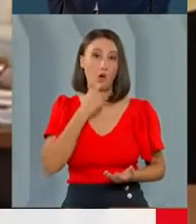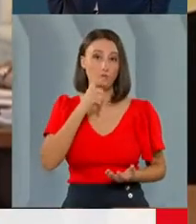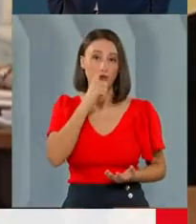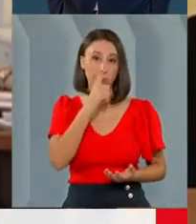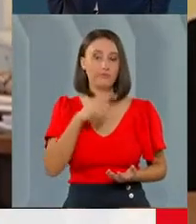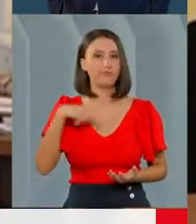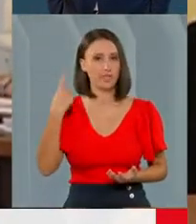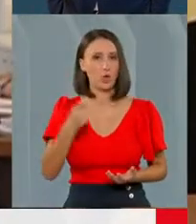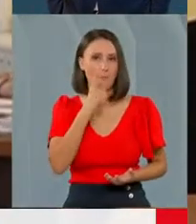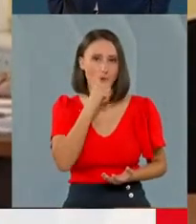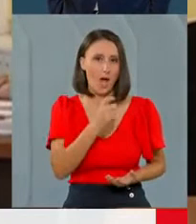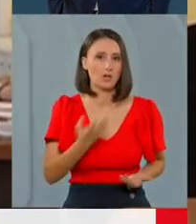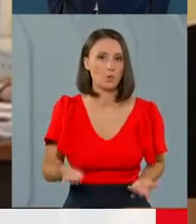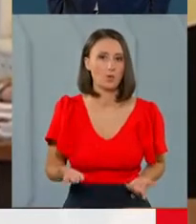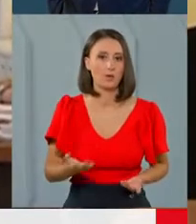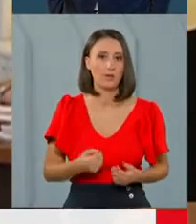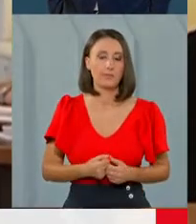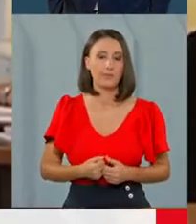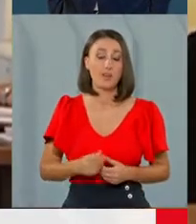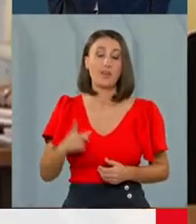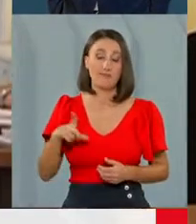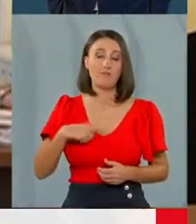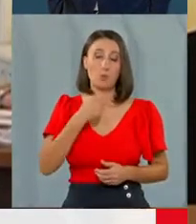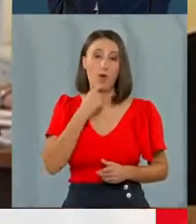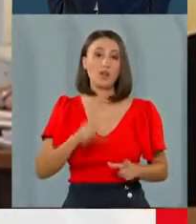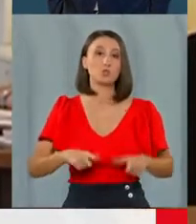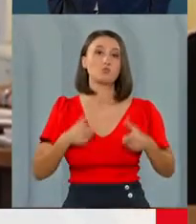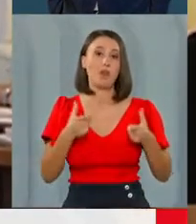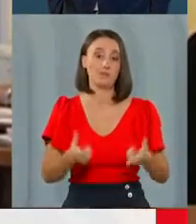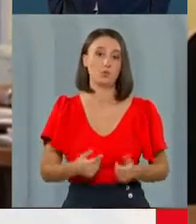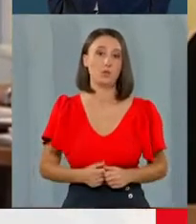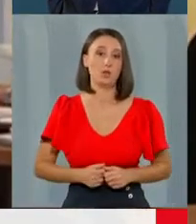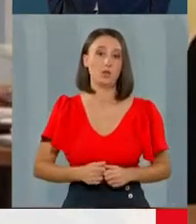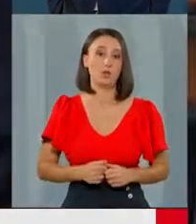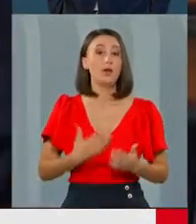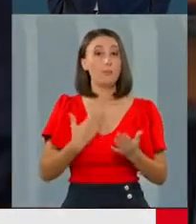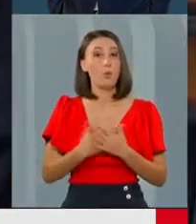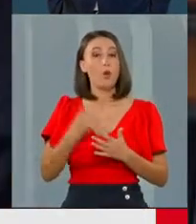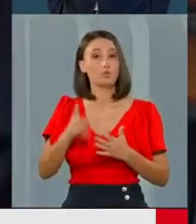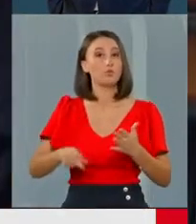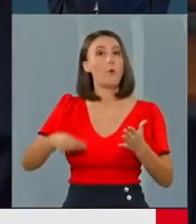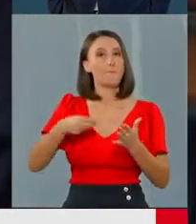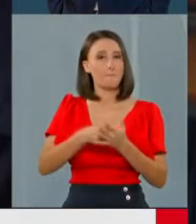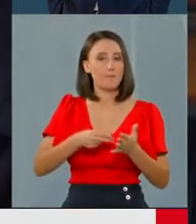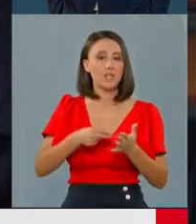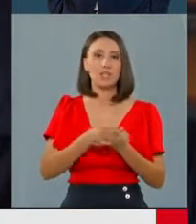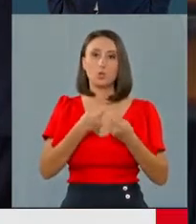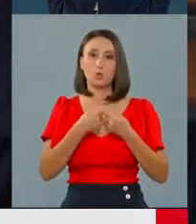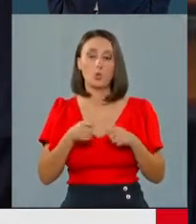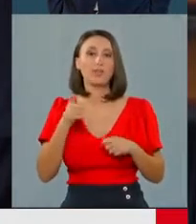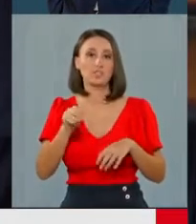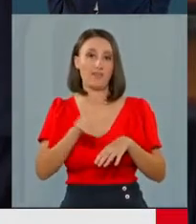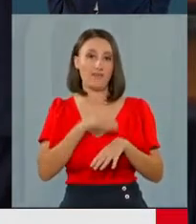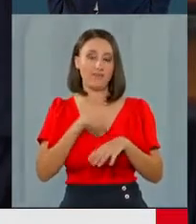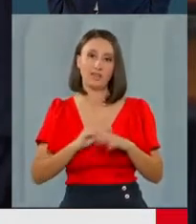nu de mult că anul 2023 va fi anul supraviețuirii din punct de vedere economic, pentru că atunci vom deconta practic toate aceste efecte